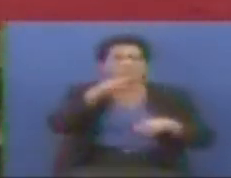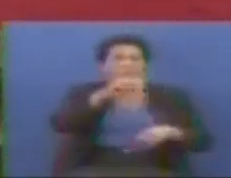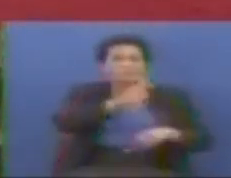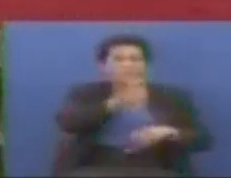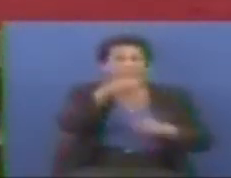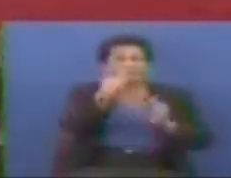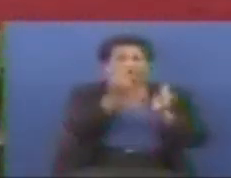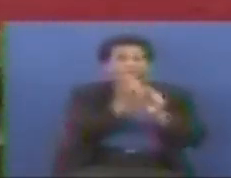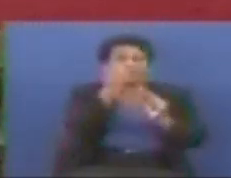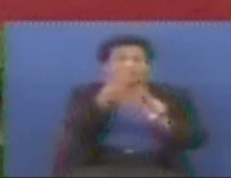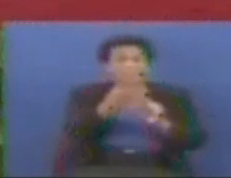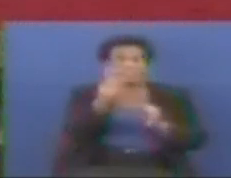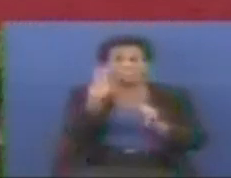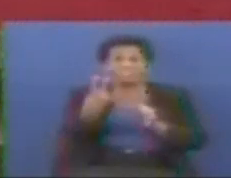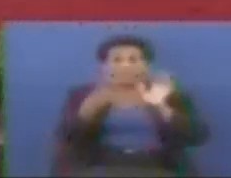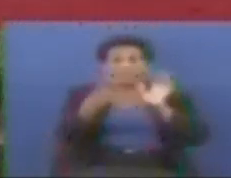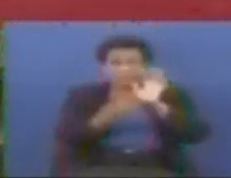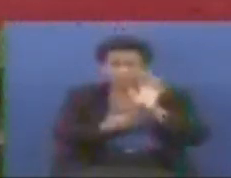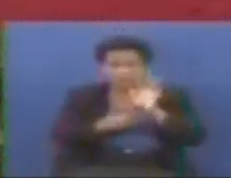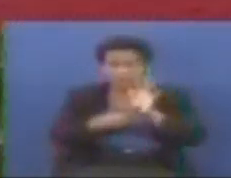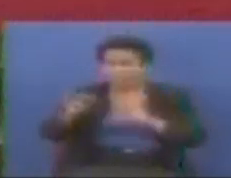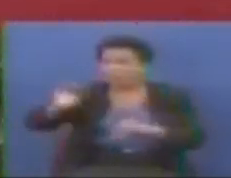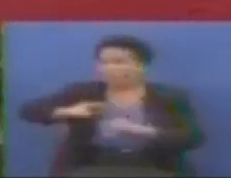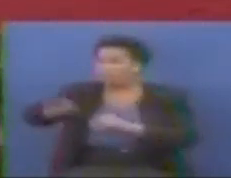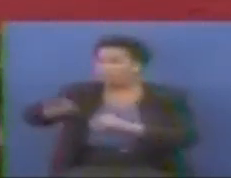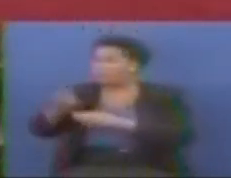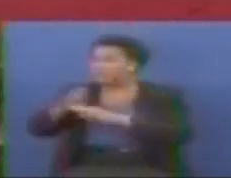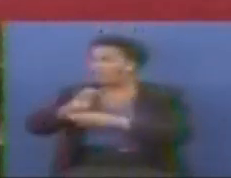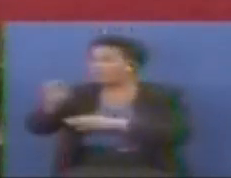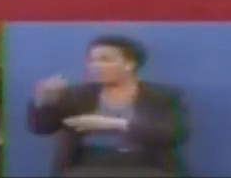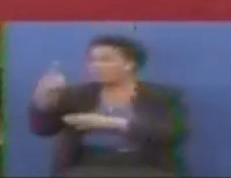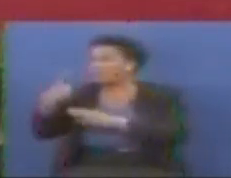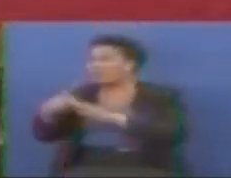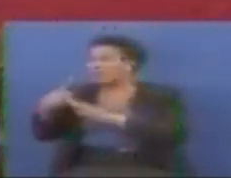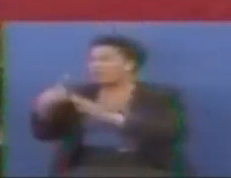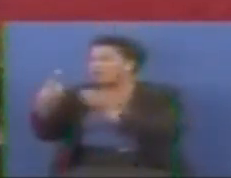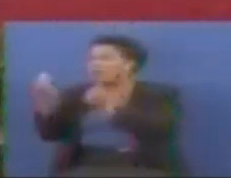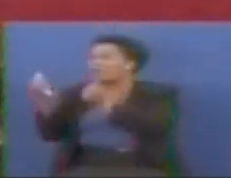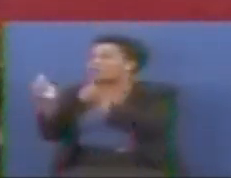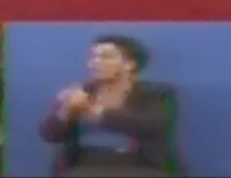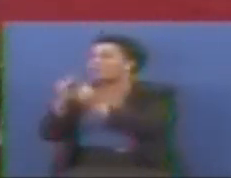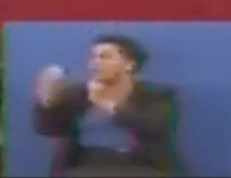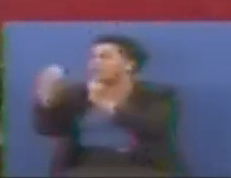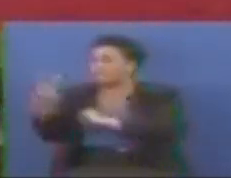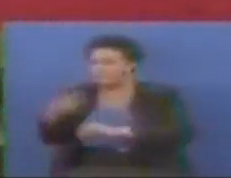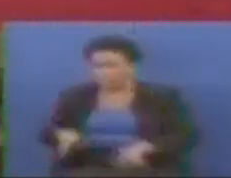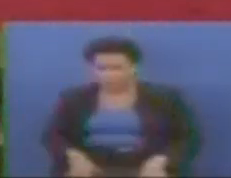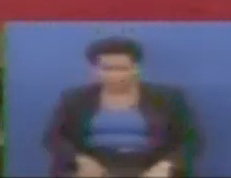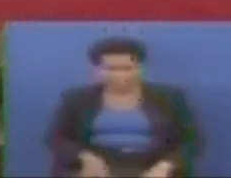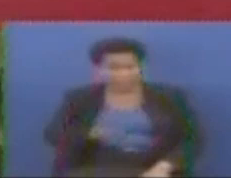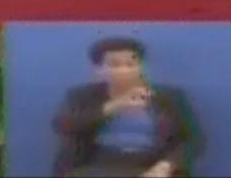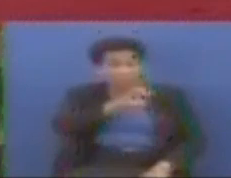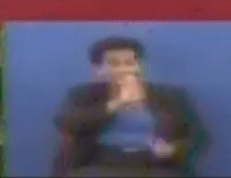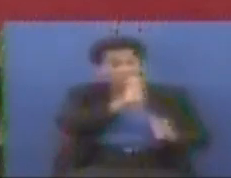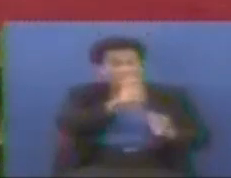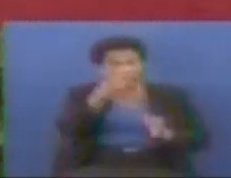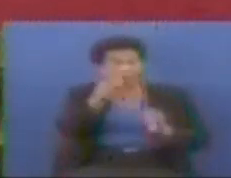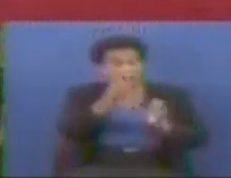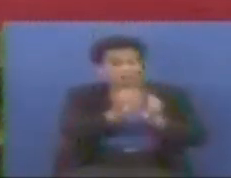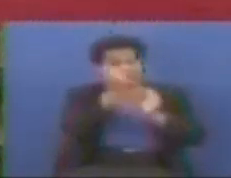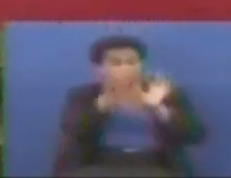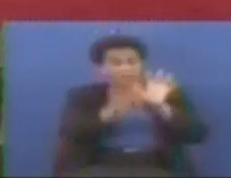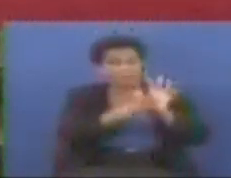679 na watuhumiwa waliokamatwa ni 1269, ambao kati hao wanaume ni 1127 na